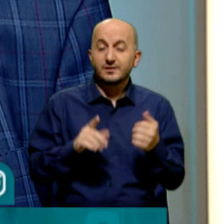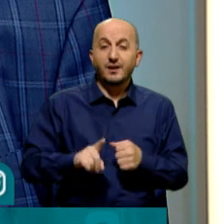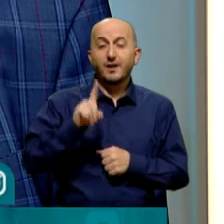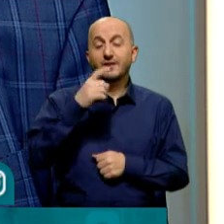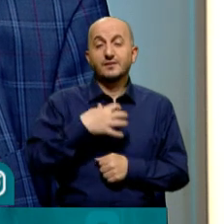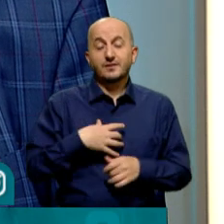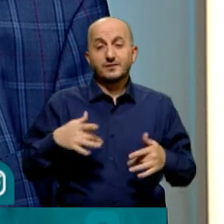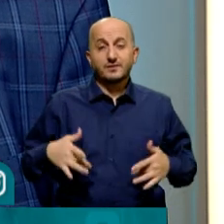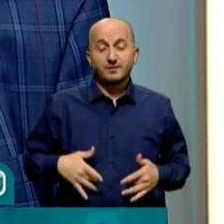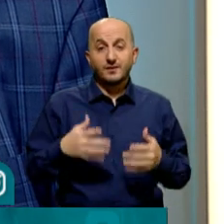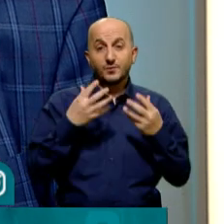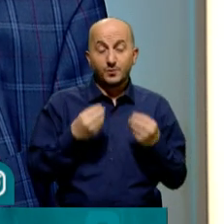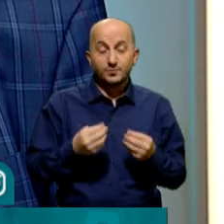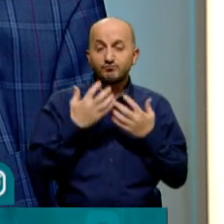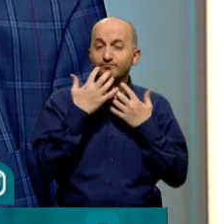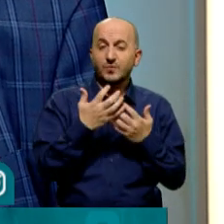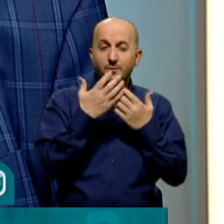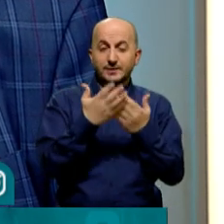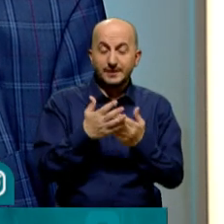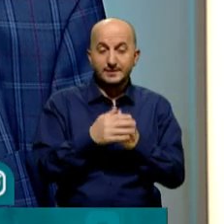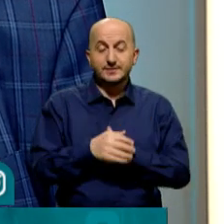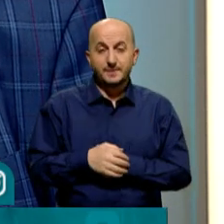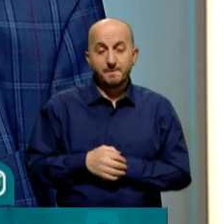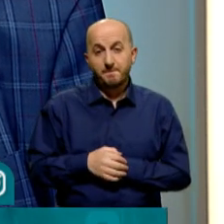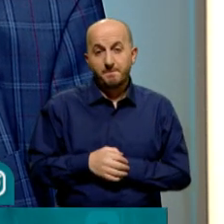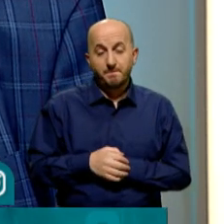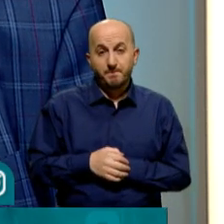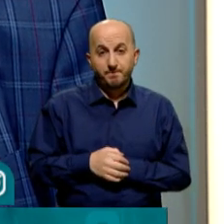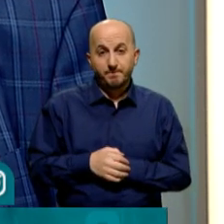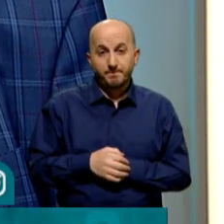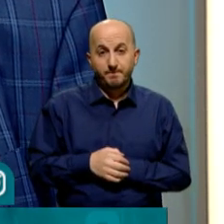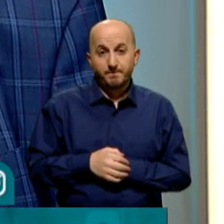kendilerinden razı olsun, rahmet eylesin. Amin. Şöyle demişler.